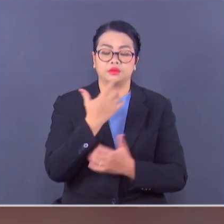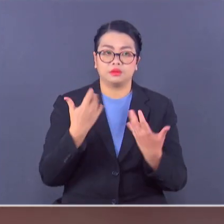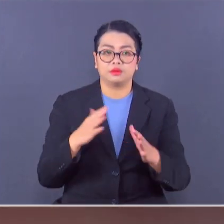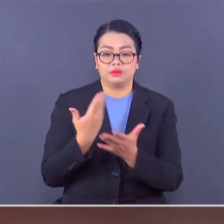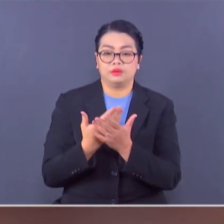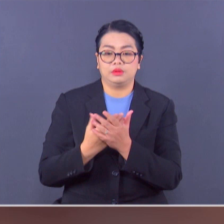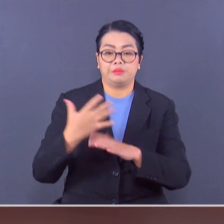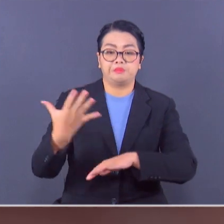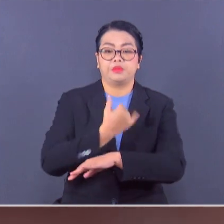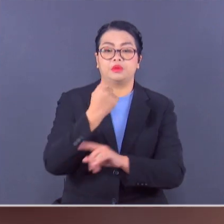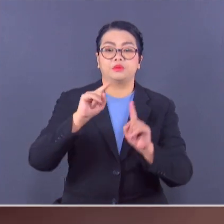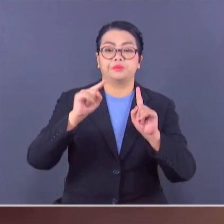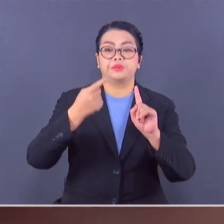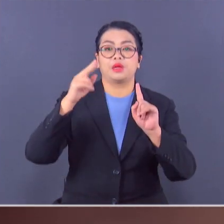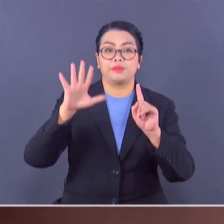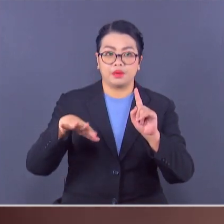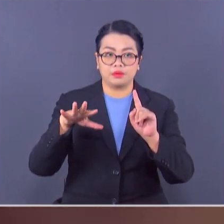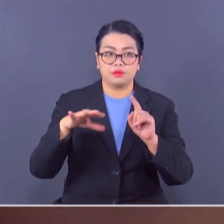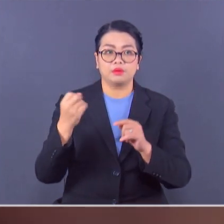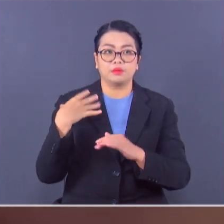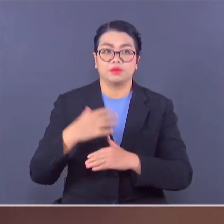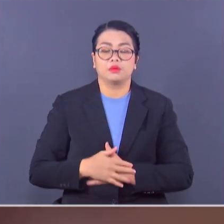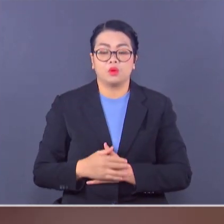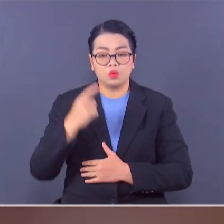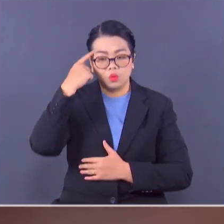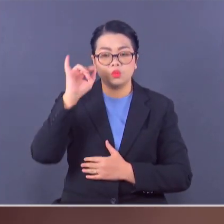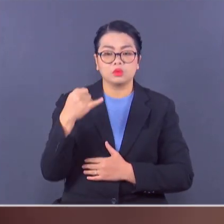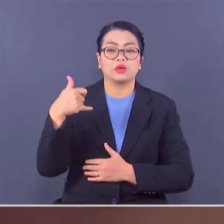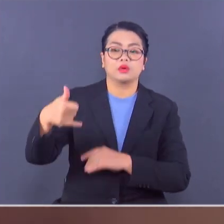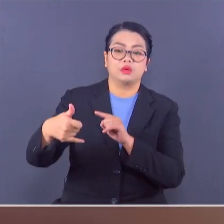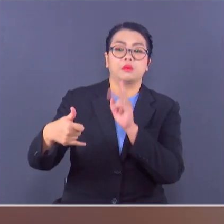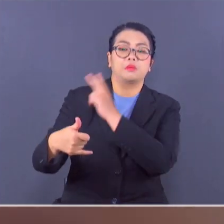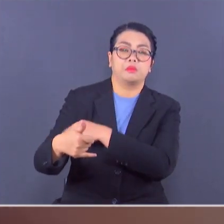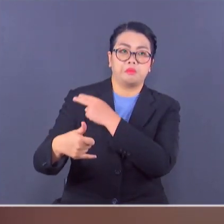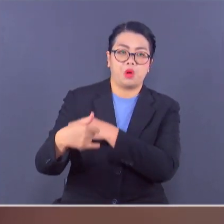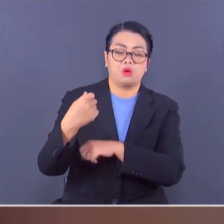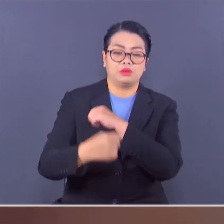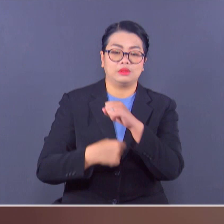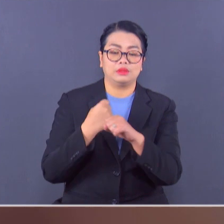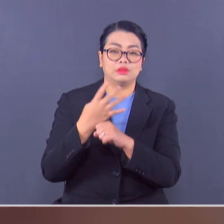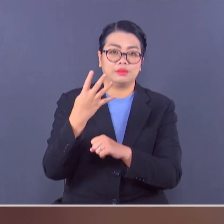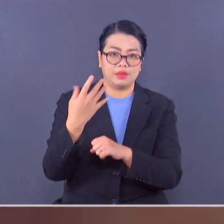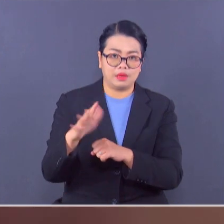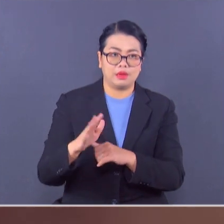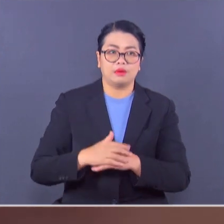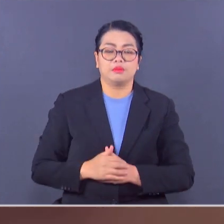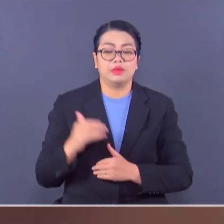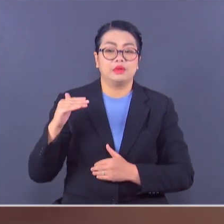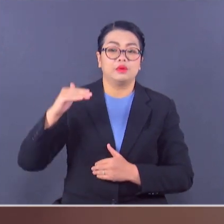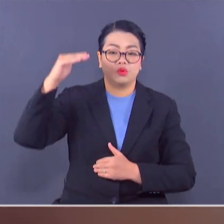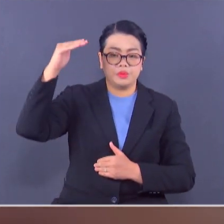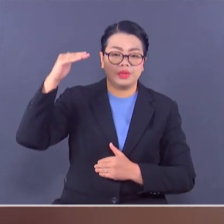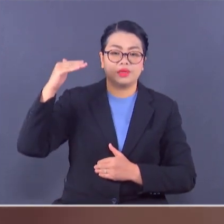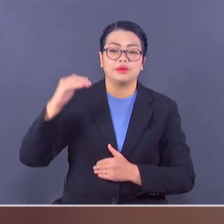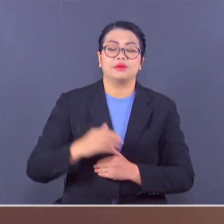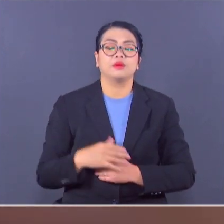ราคา 15,000 บาทครัเธอบอกวา เธอรู้จักกบหมอคนนี้เี่ย เมอ 4 ปีก่อนแล้ครับมีรุ่นพี่นาง